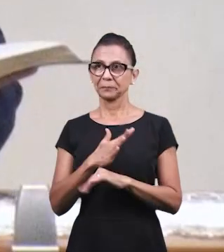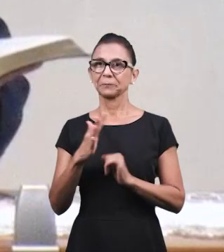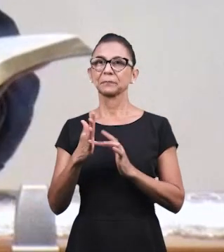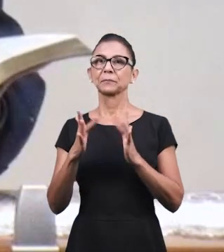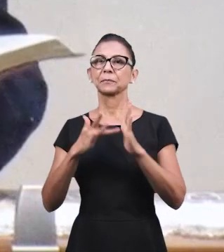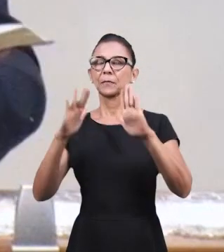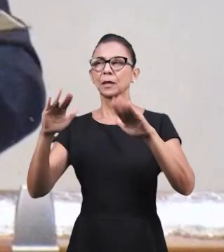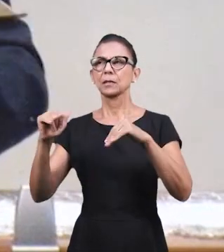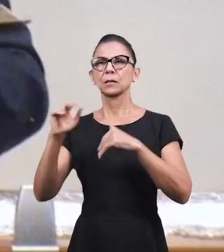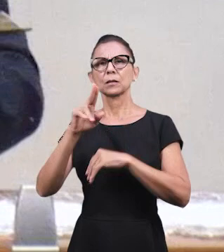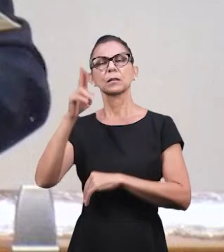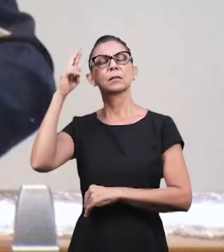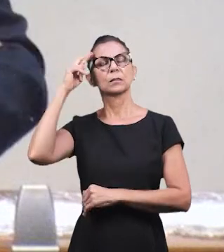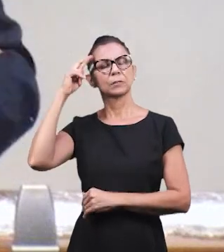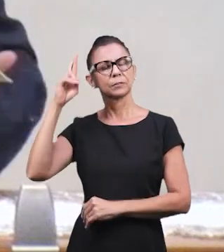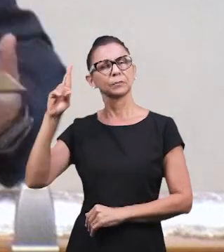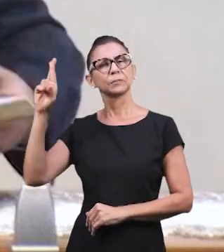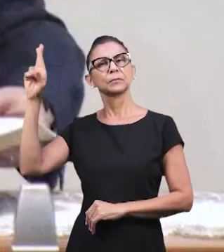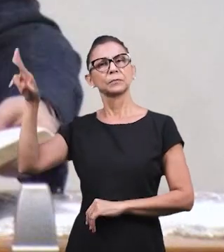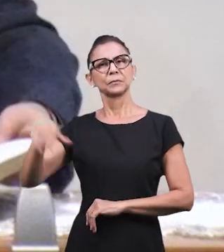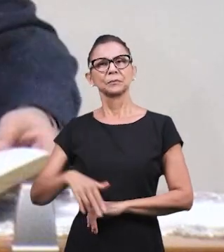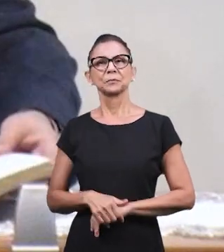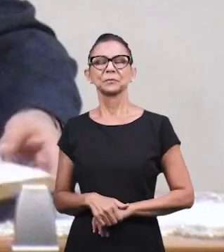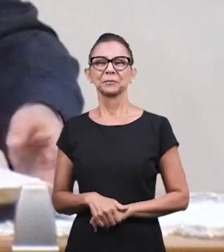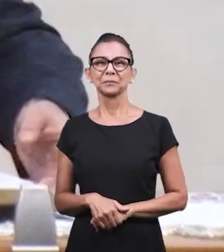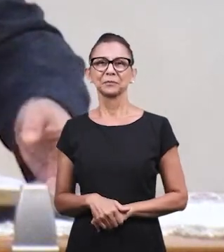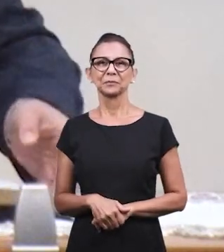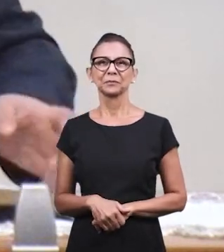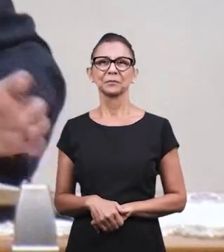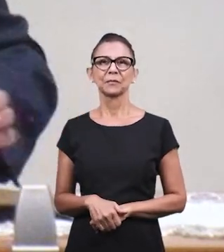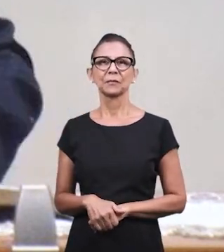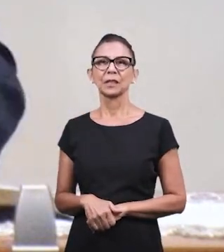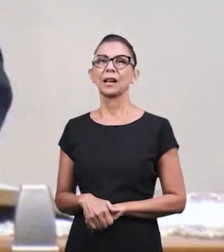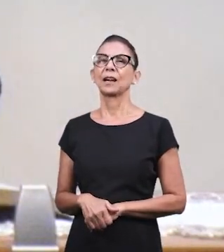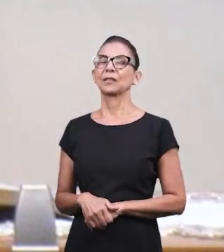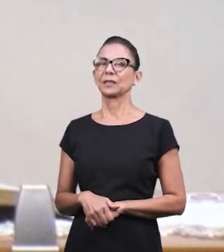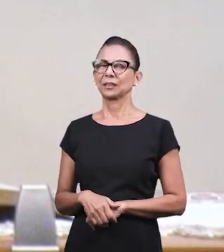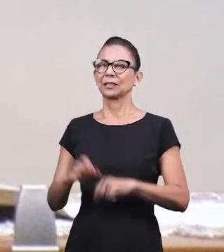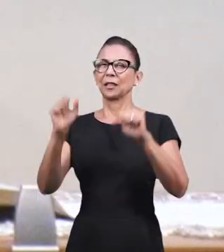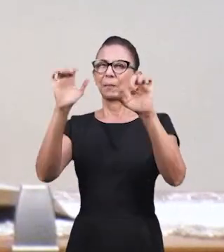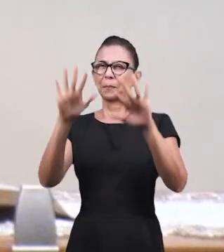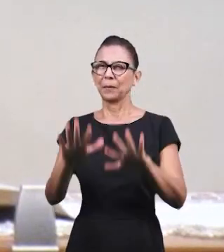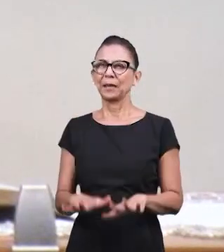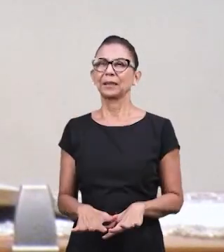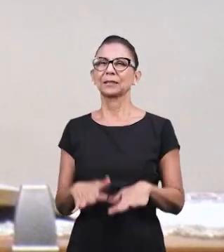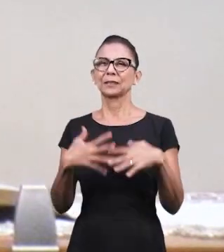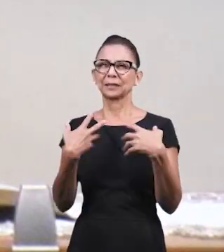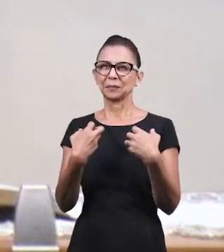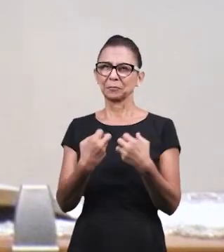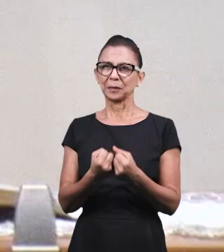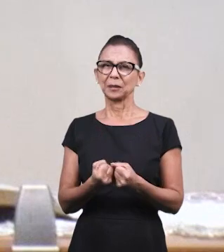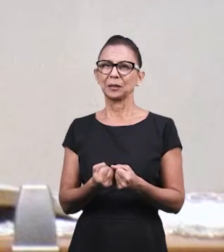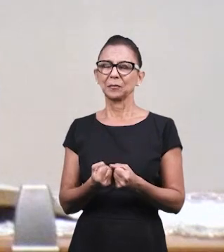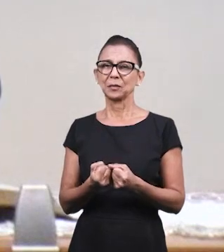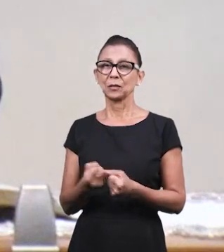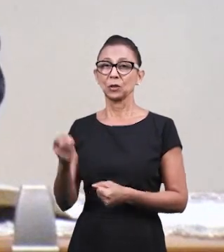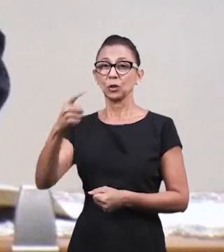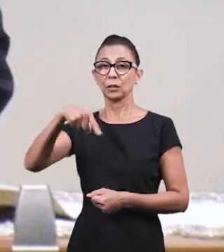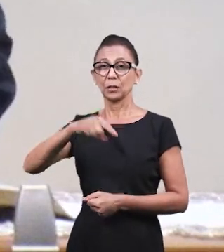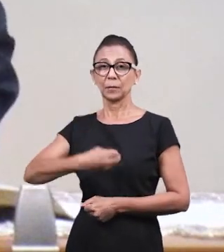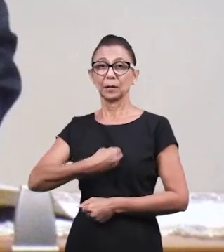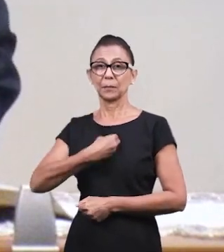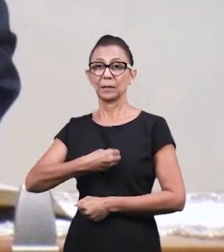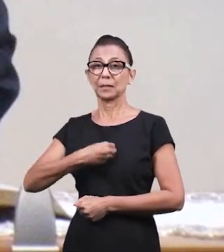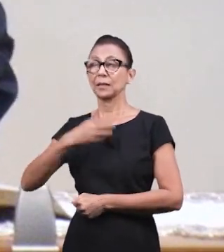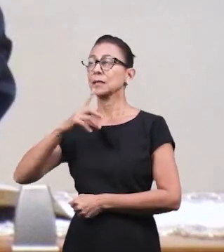слава исусу да будет прославлено имя нашего господа мы уже получили наше благословение пред